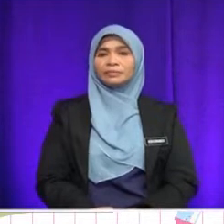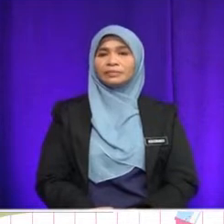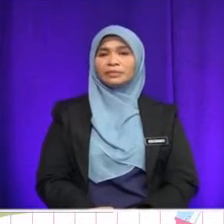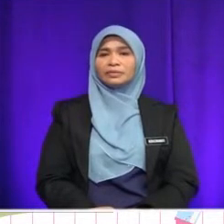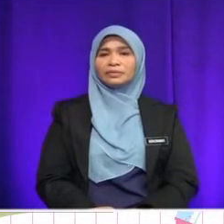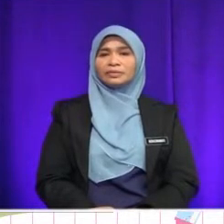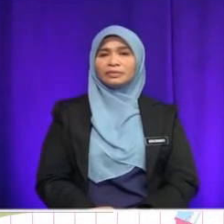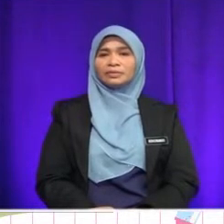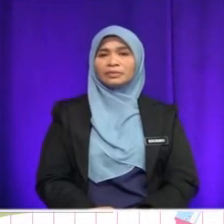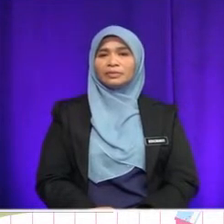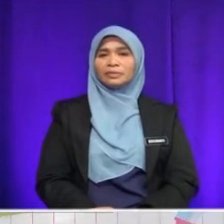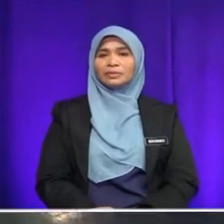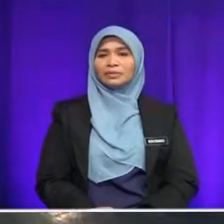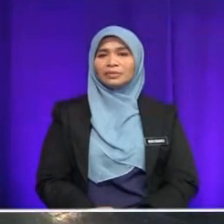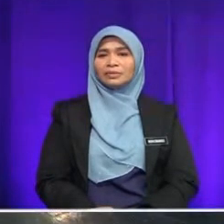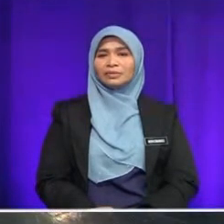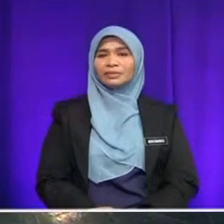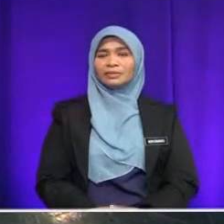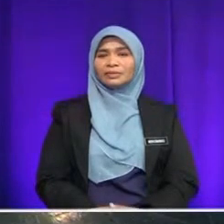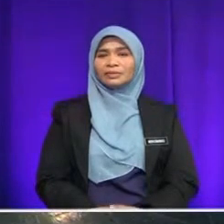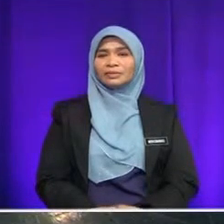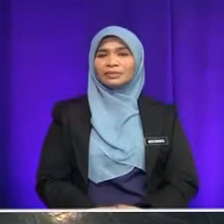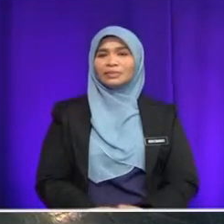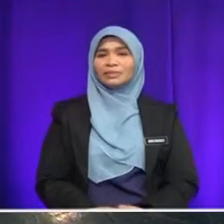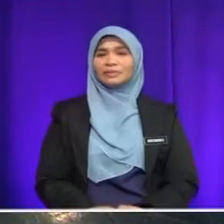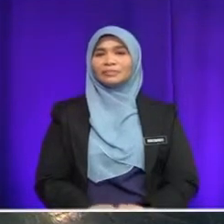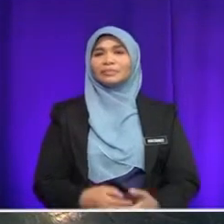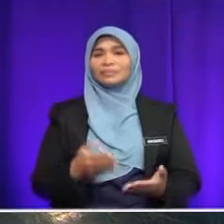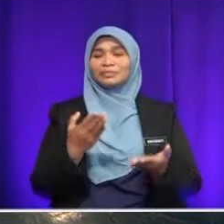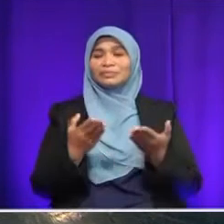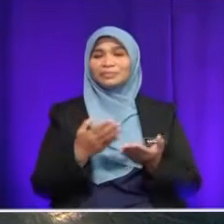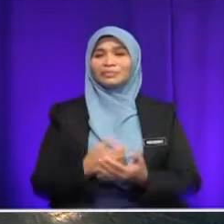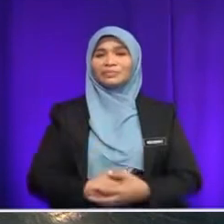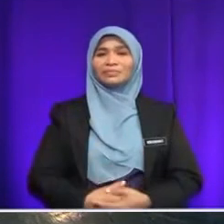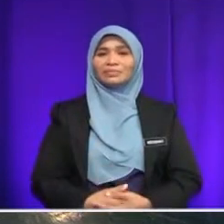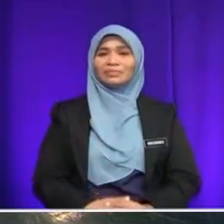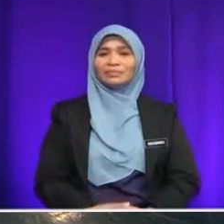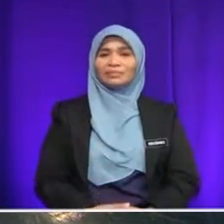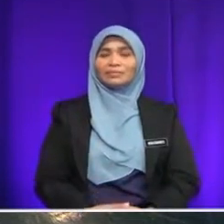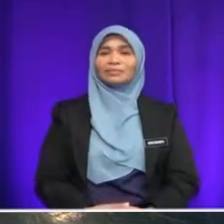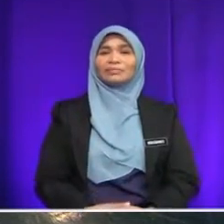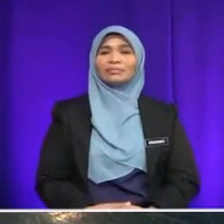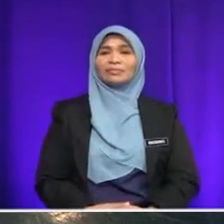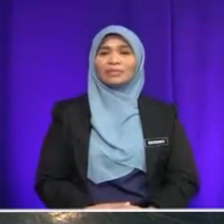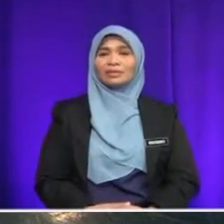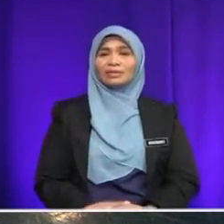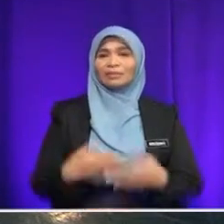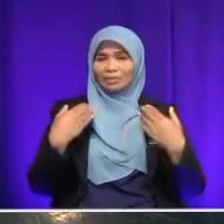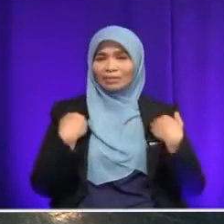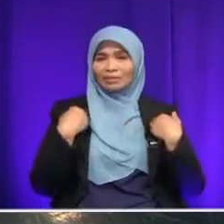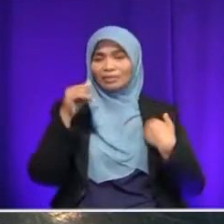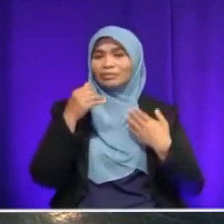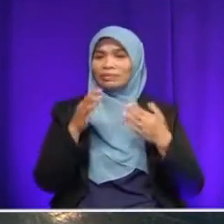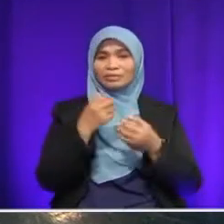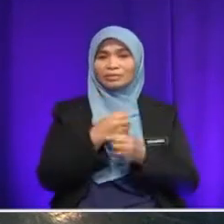Ustazah. Tak tahulah, Ustazah. Tak tahulah, Ustazah. Ya. Bocor rahsia. Okey, baik. Ada yang dah siap, boleh angkat jawapan